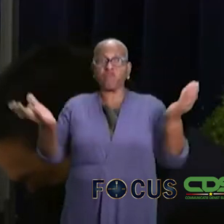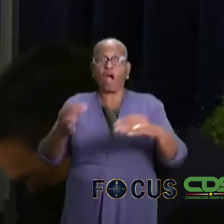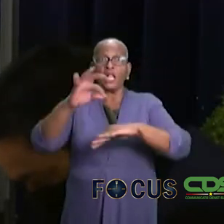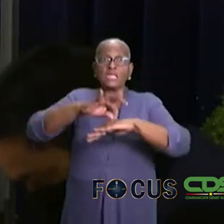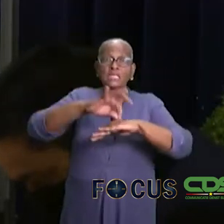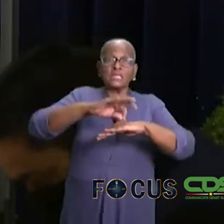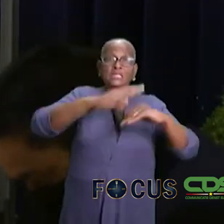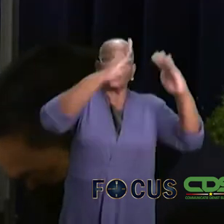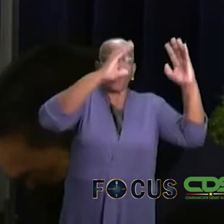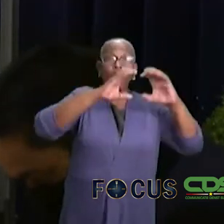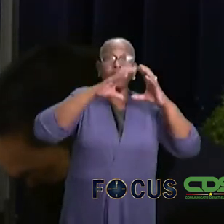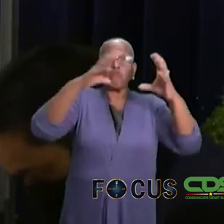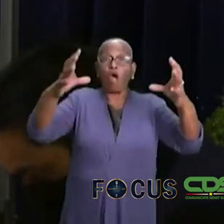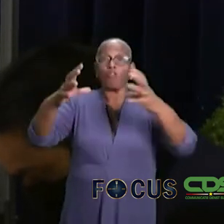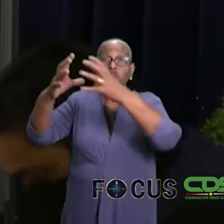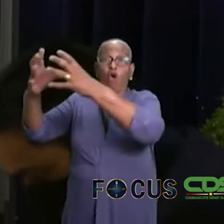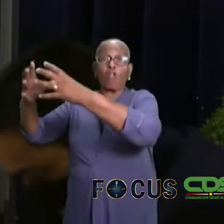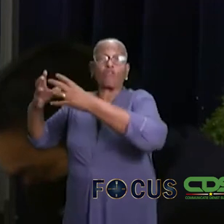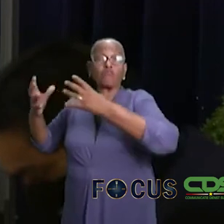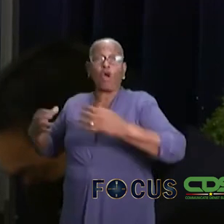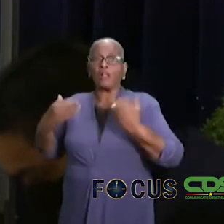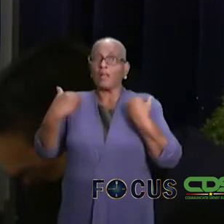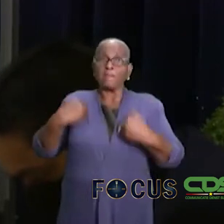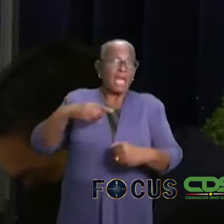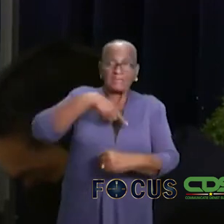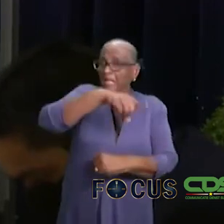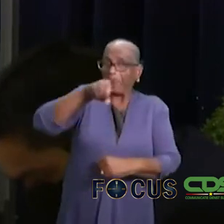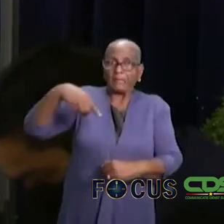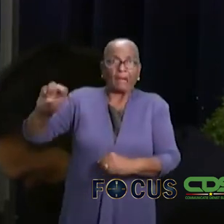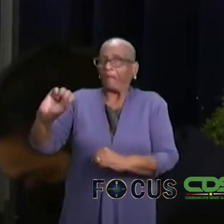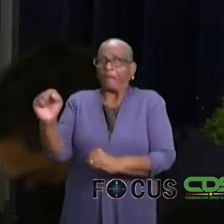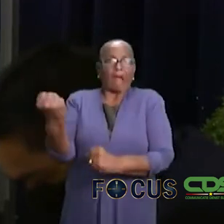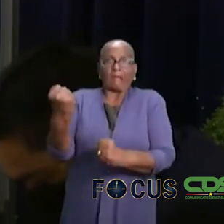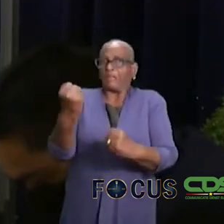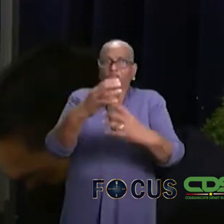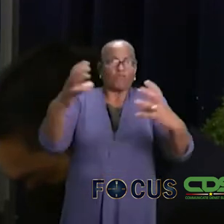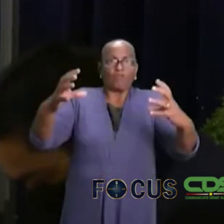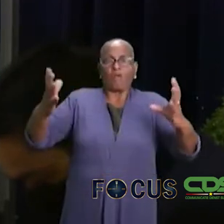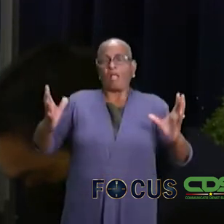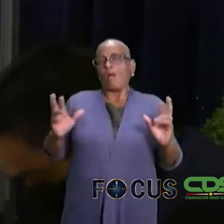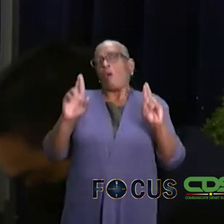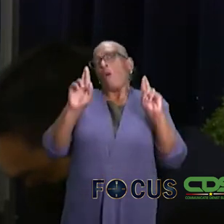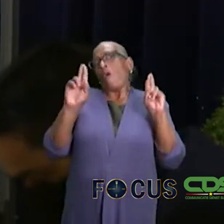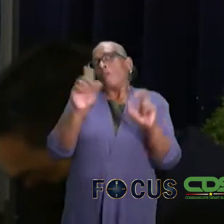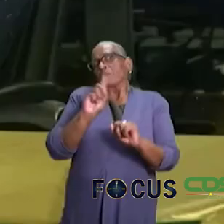ziekenhuizen patiënten niet hebben kunnen opnemen. We hopen niet dat het zo ver komt.